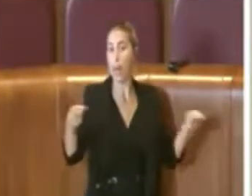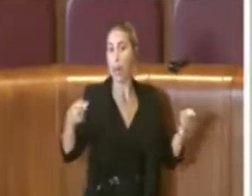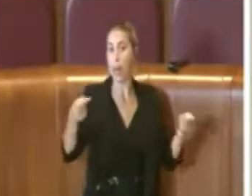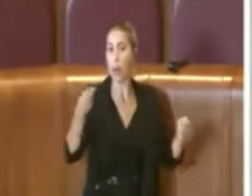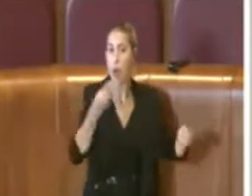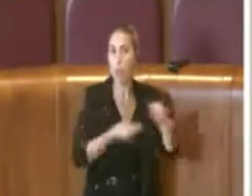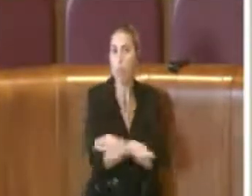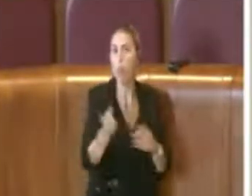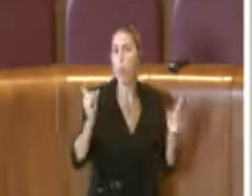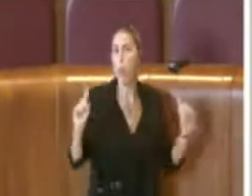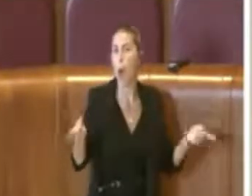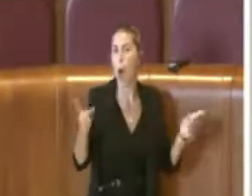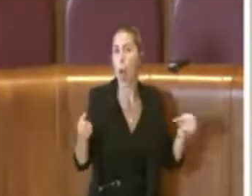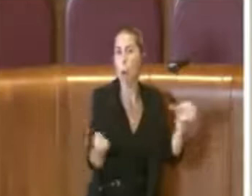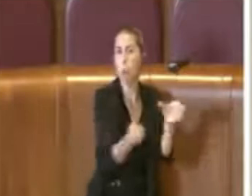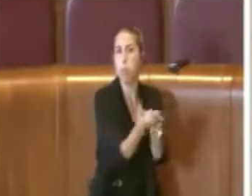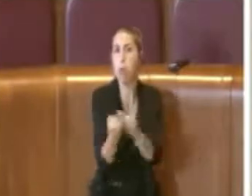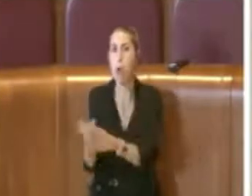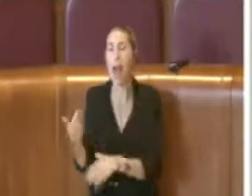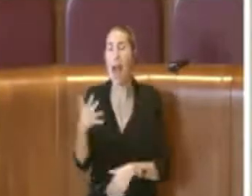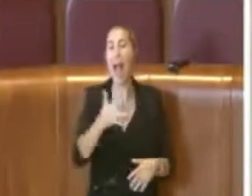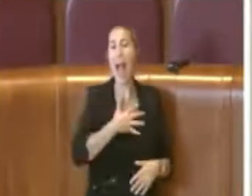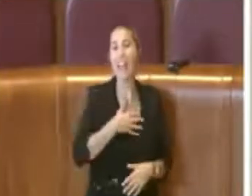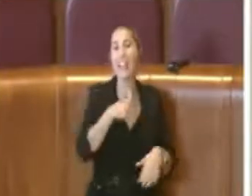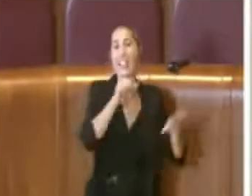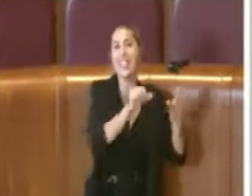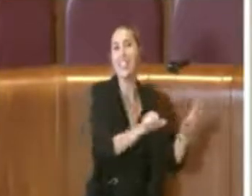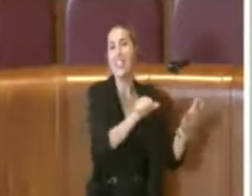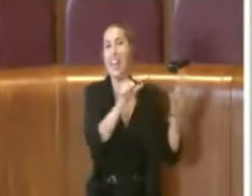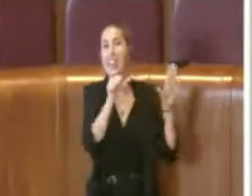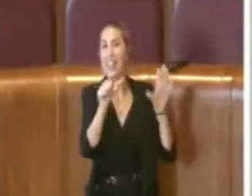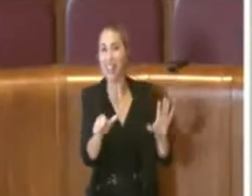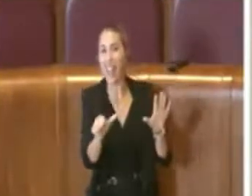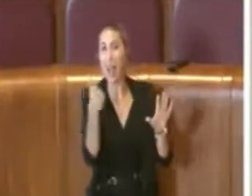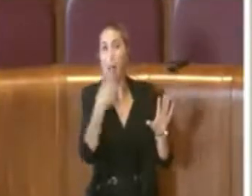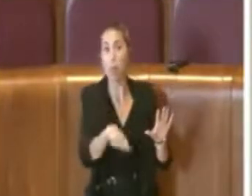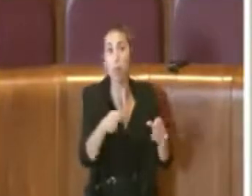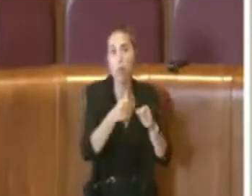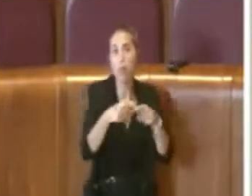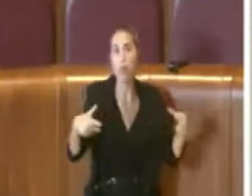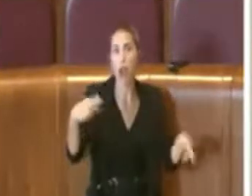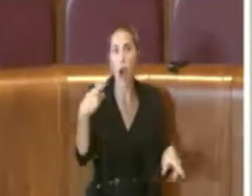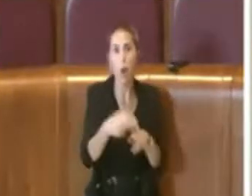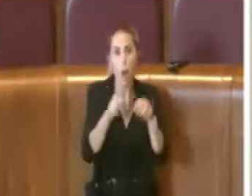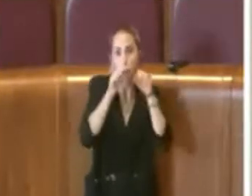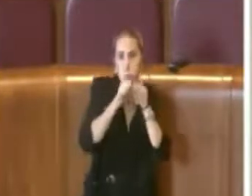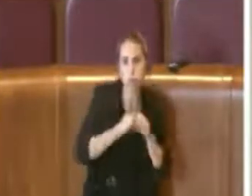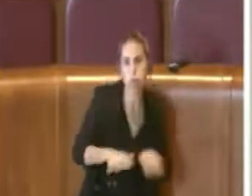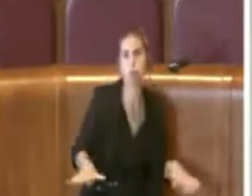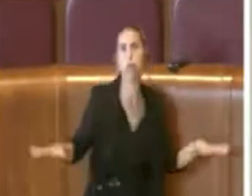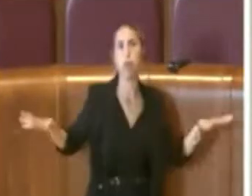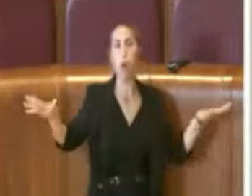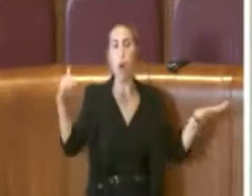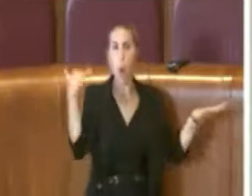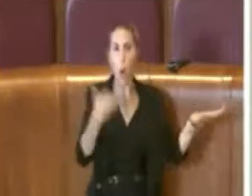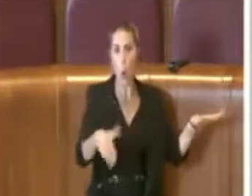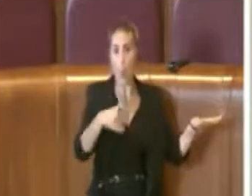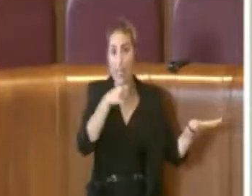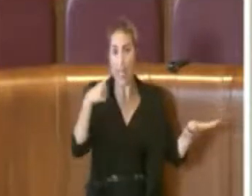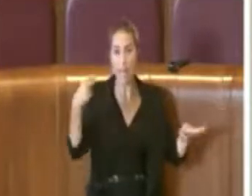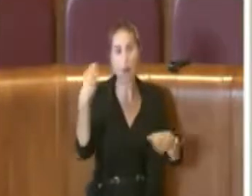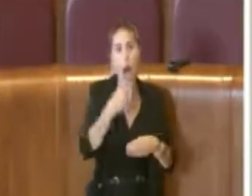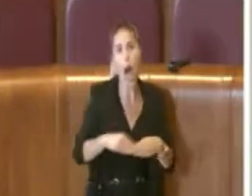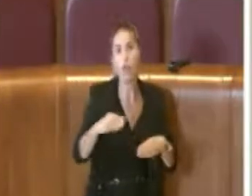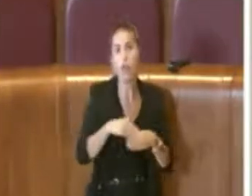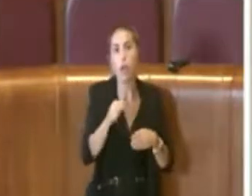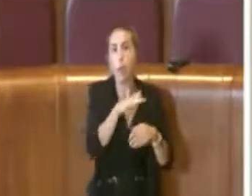insomma, sono assolutamente obsolete e vista l'espansione attuale della città si richiederebbe un necessario aggiornamento